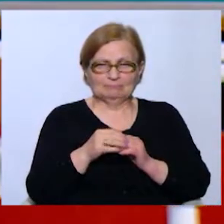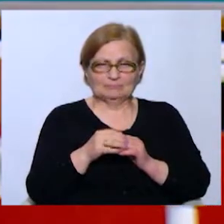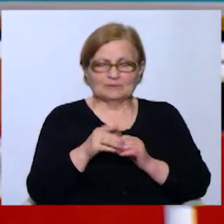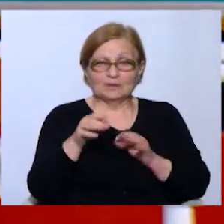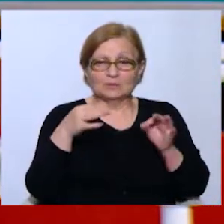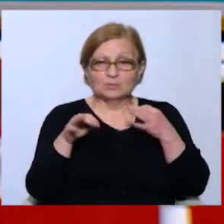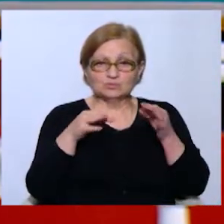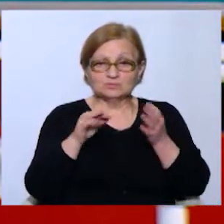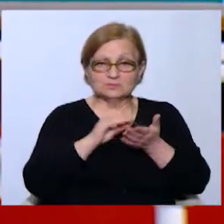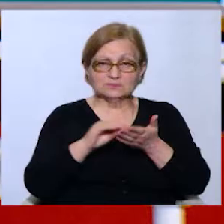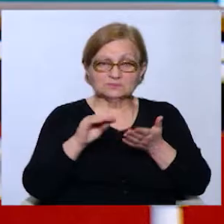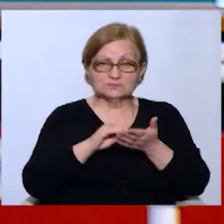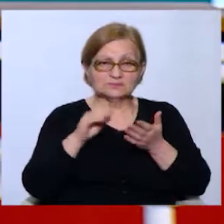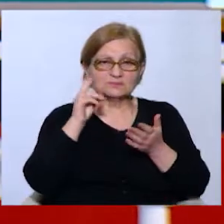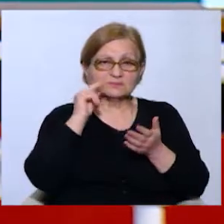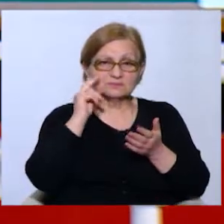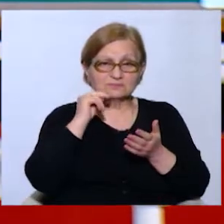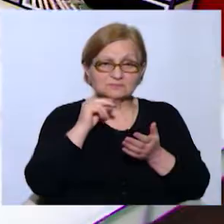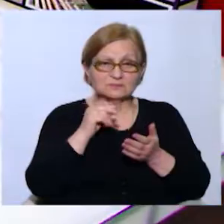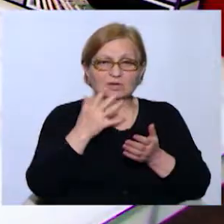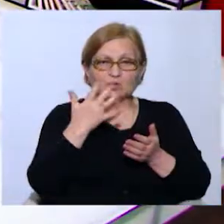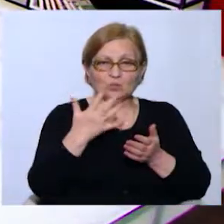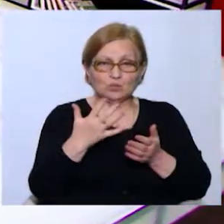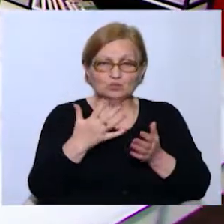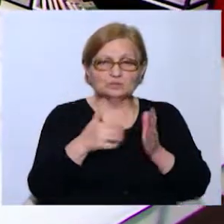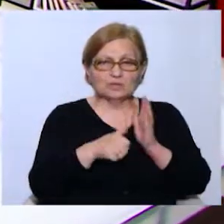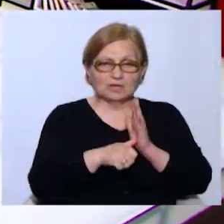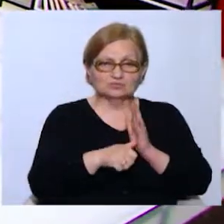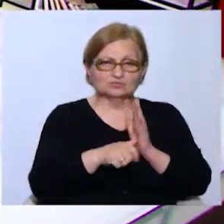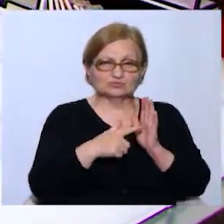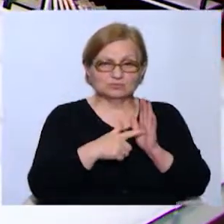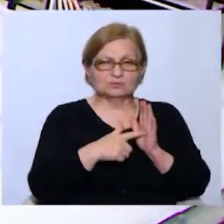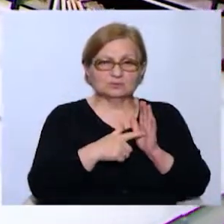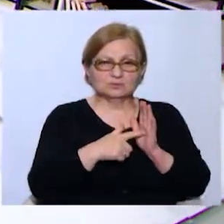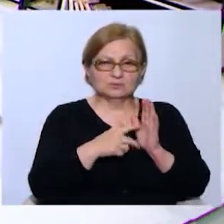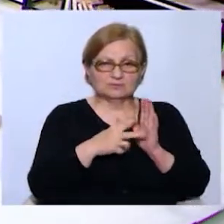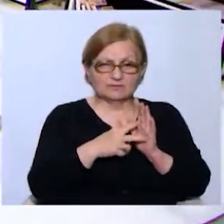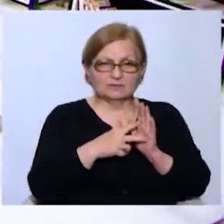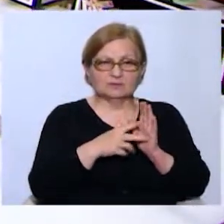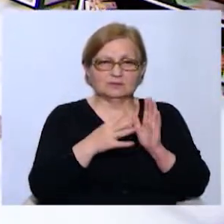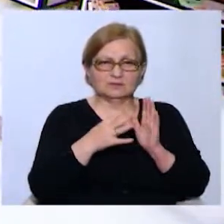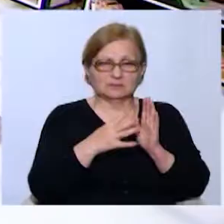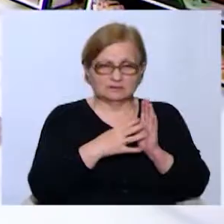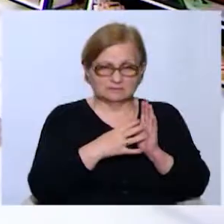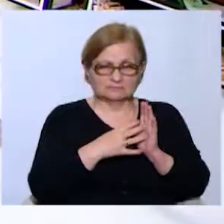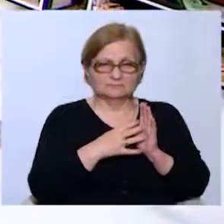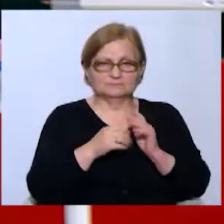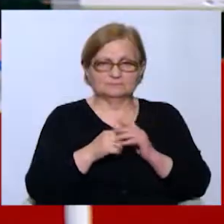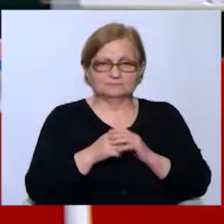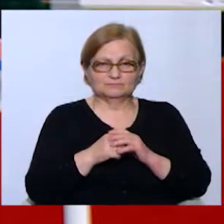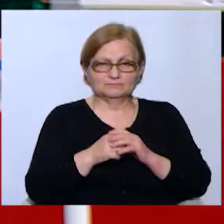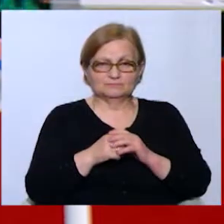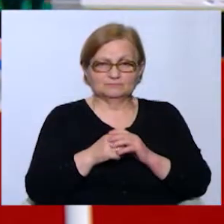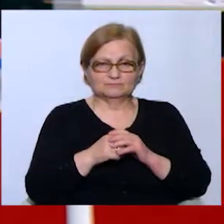ფურცლებზე დაწერეთ რიცხვები 5, 6, 7, 8 და 9. ნახეთ.